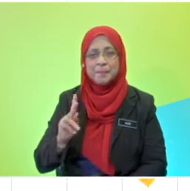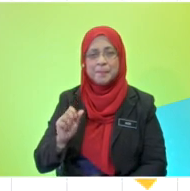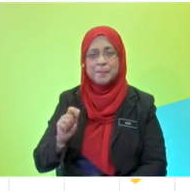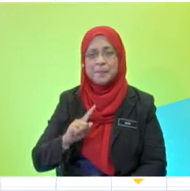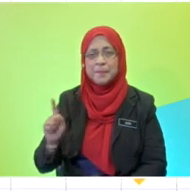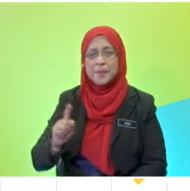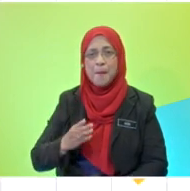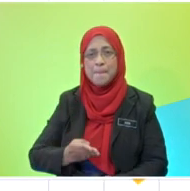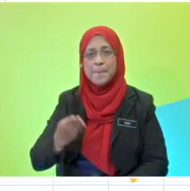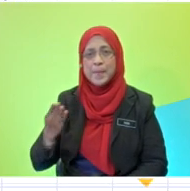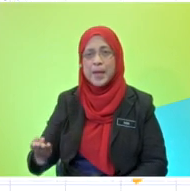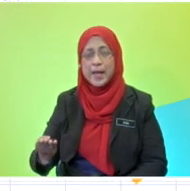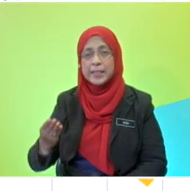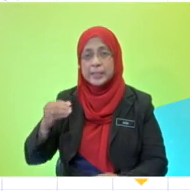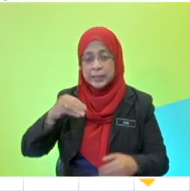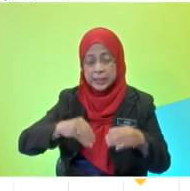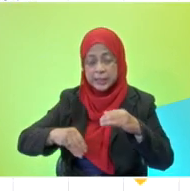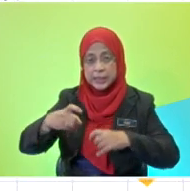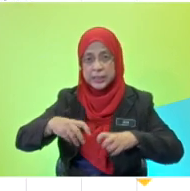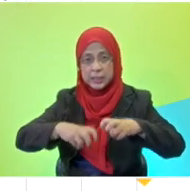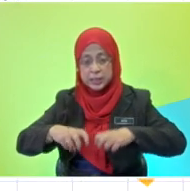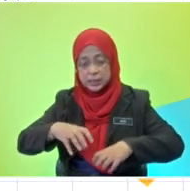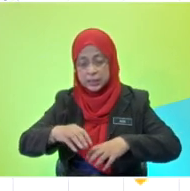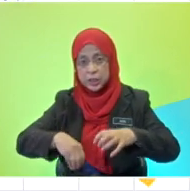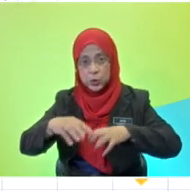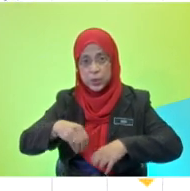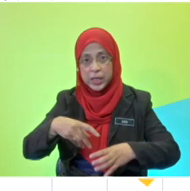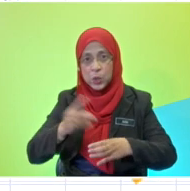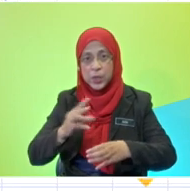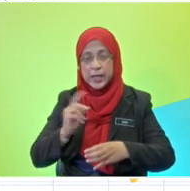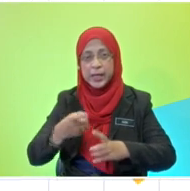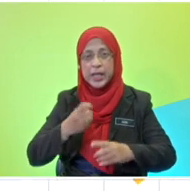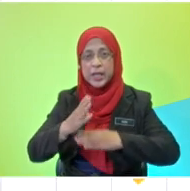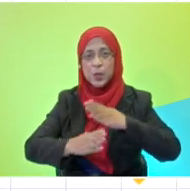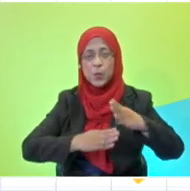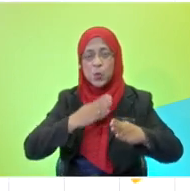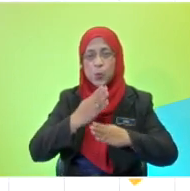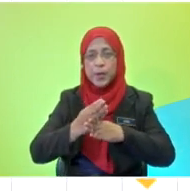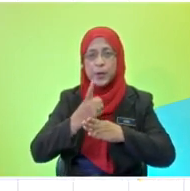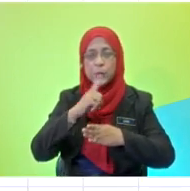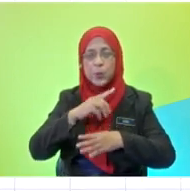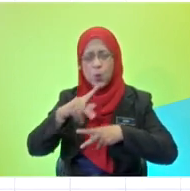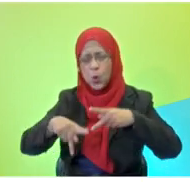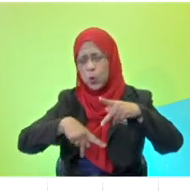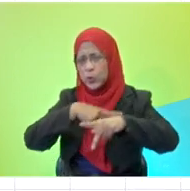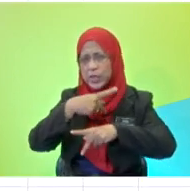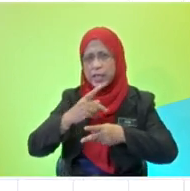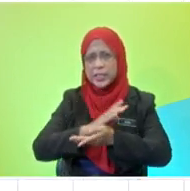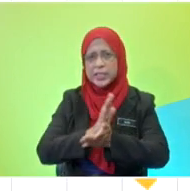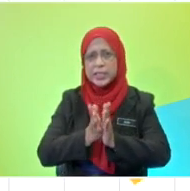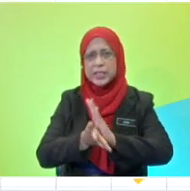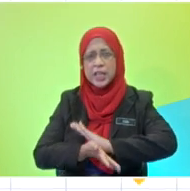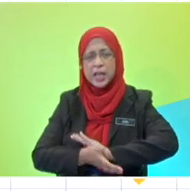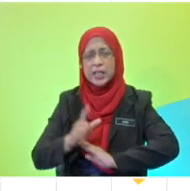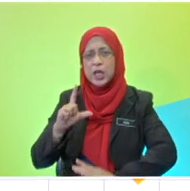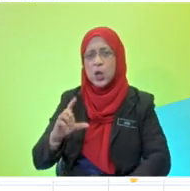yang dikeluarkan dari bumi diproses dan menghasilkan logam ganjil ada